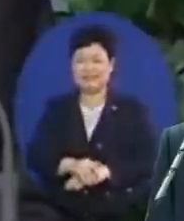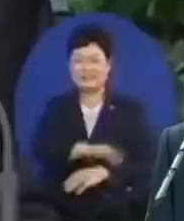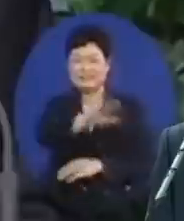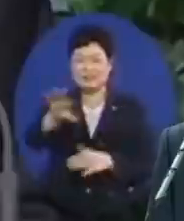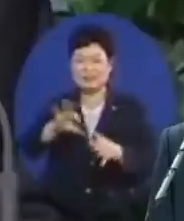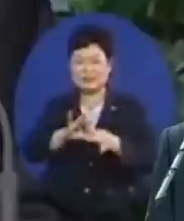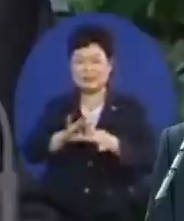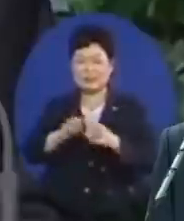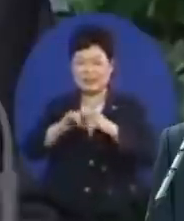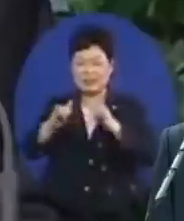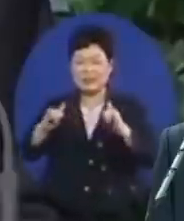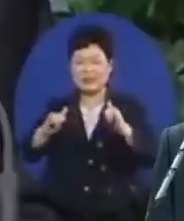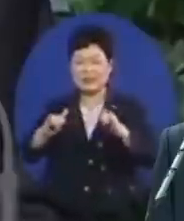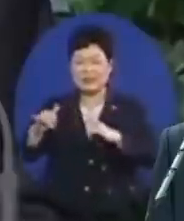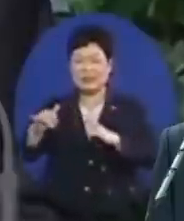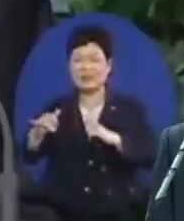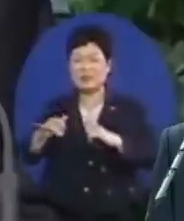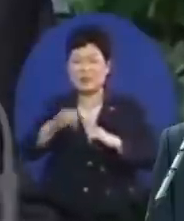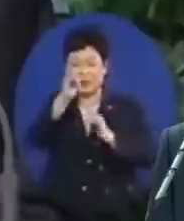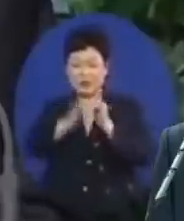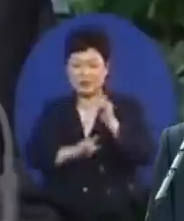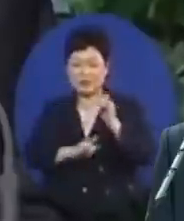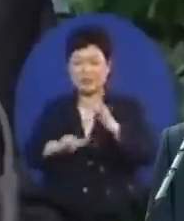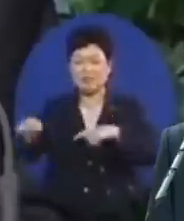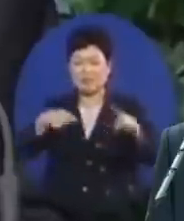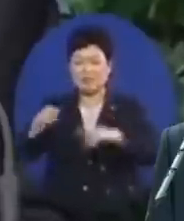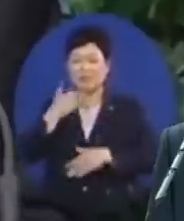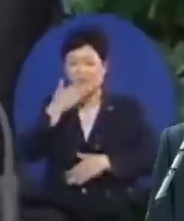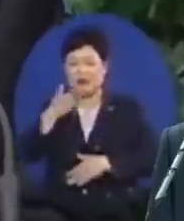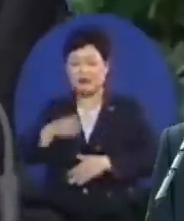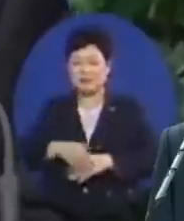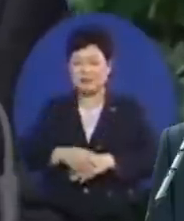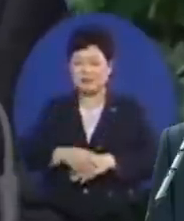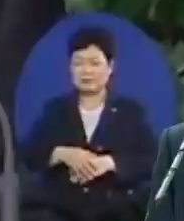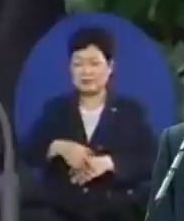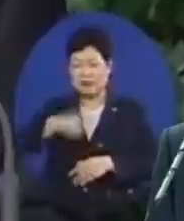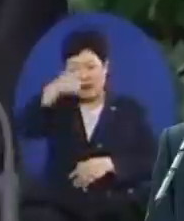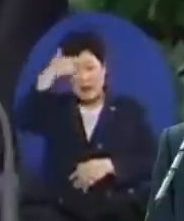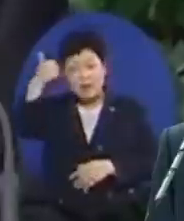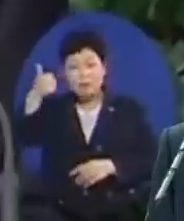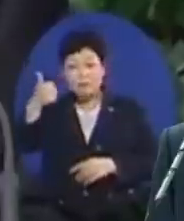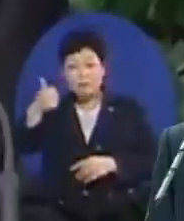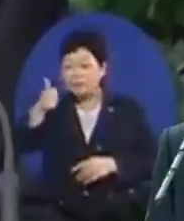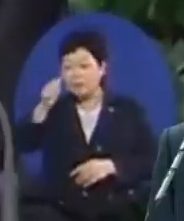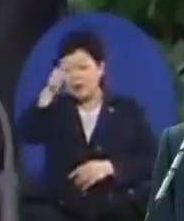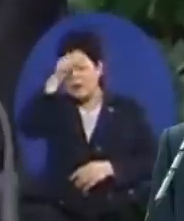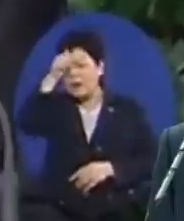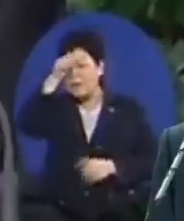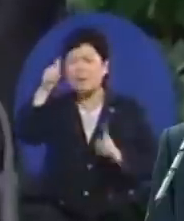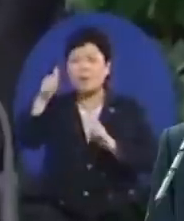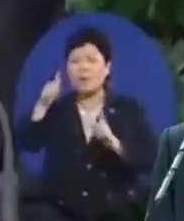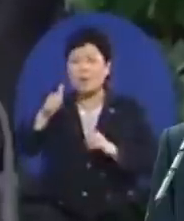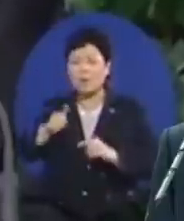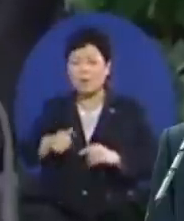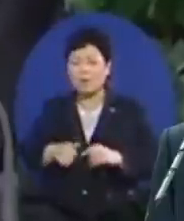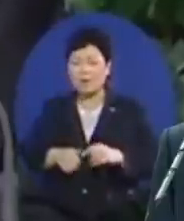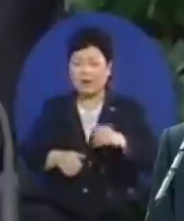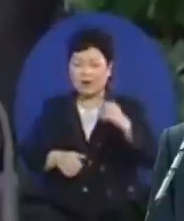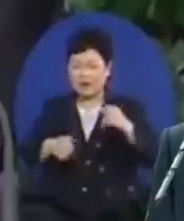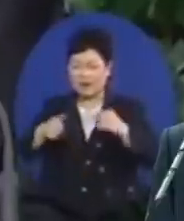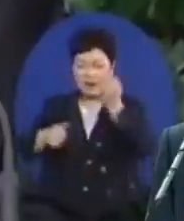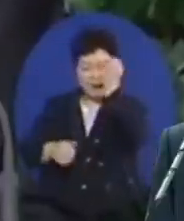우리 인류의 역사와 운명을 좌우했지 않습니까? 아담이 뭘 했습니까? 하와가 주는 선악과를 먹었지 자기가 직접 따먹지